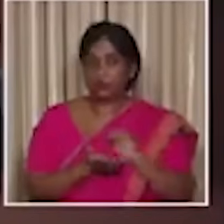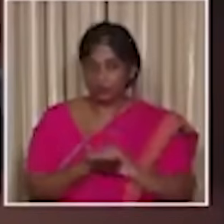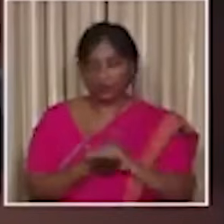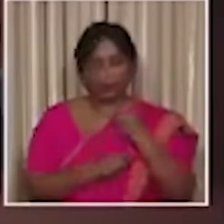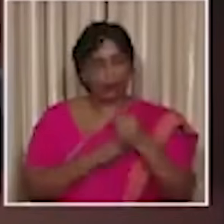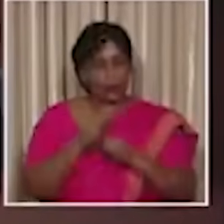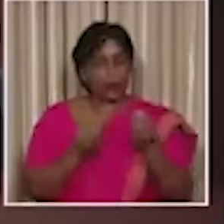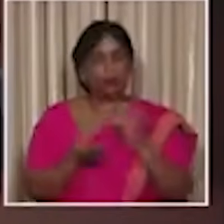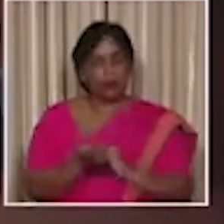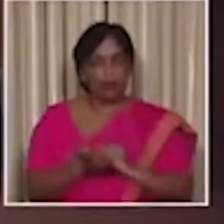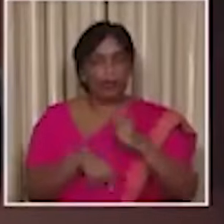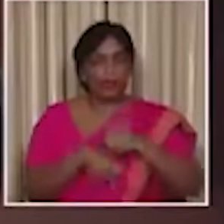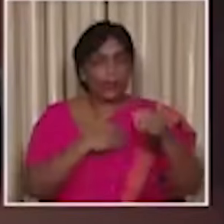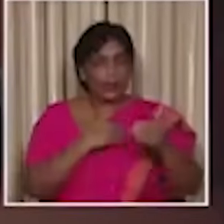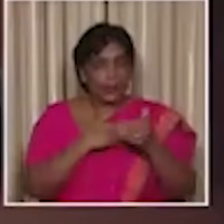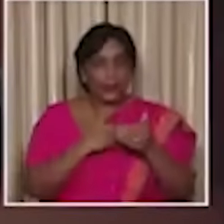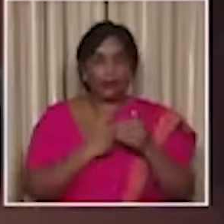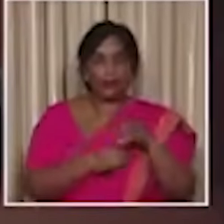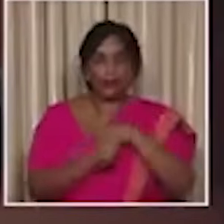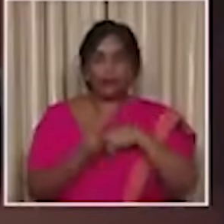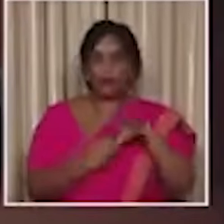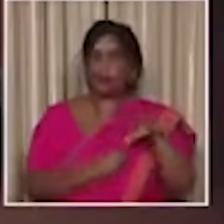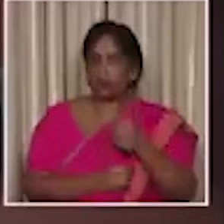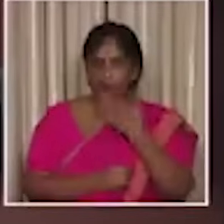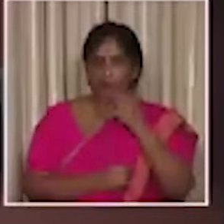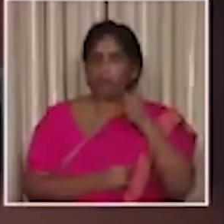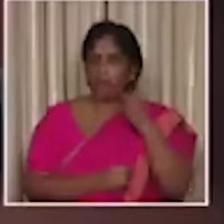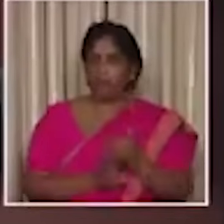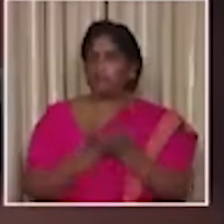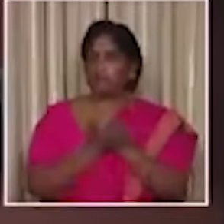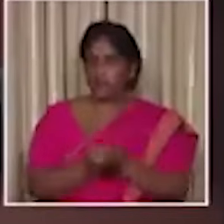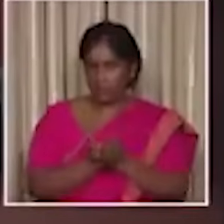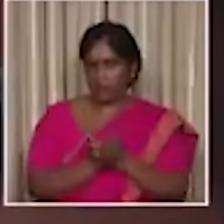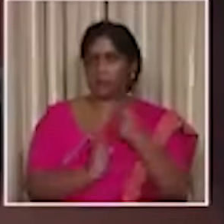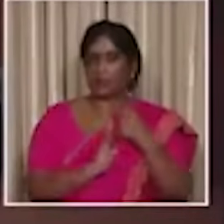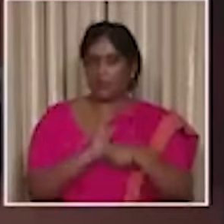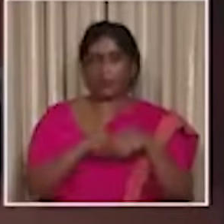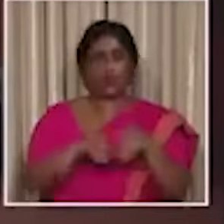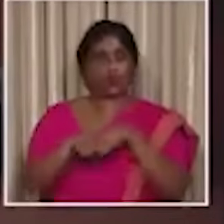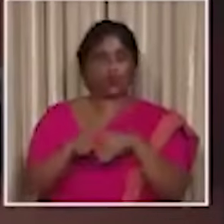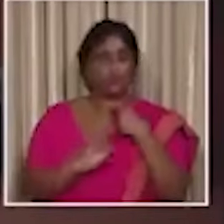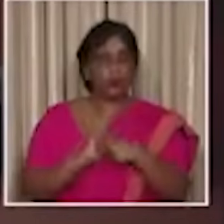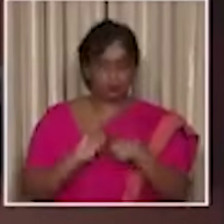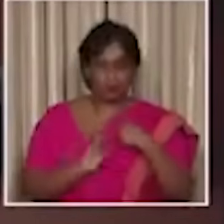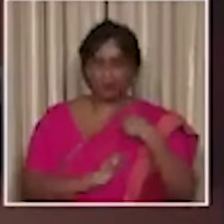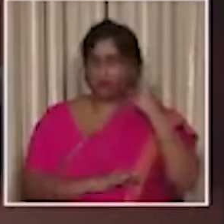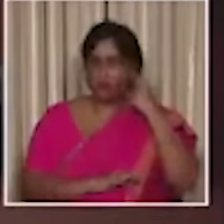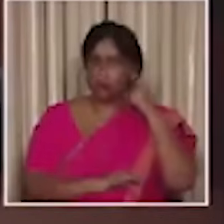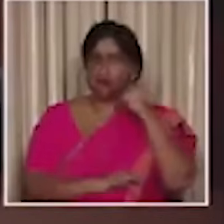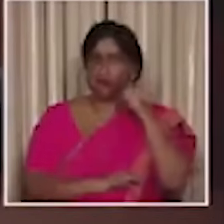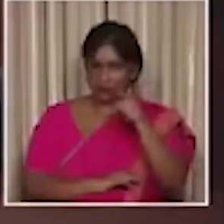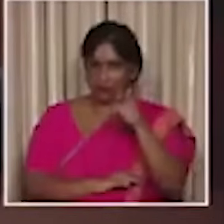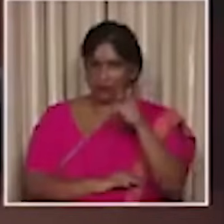නිෂ්පාදනයකට ගියොත් කෙටි කාලන භෝගවලට අපි උපයෝග කරගන්න පුළුවන්. ඒ නිසා මේක වැදගත් සම්පතක් අපේ රට කුසිකාර්මික රටක්. මට මතකයි ඔබතුමියත්